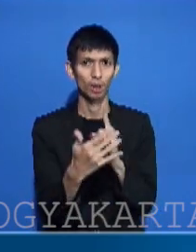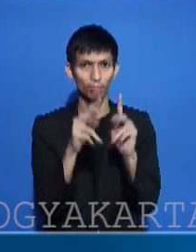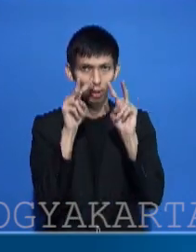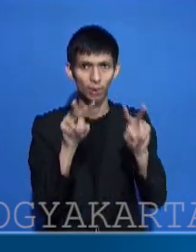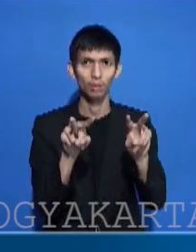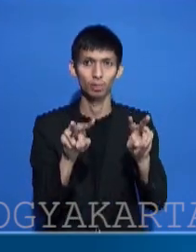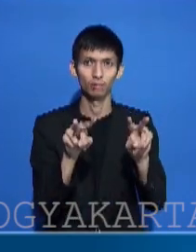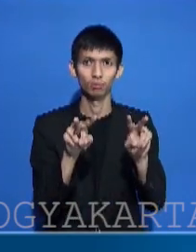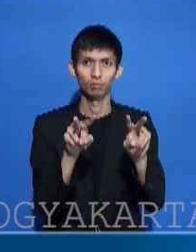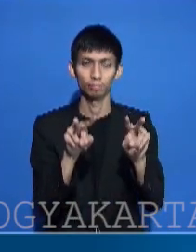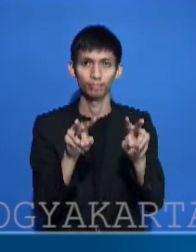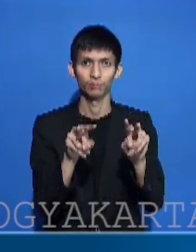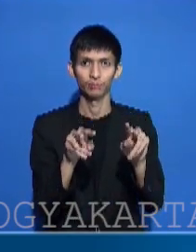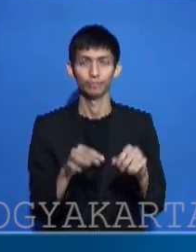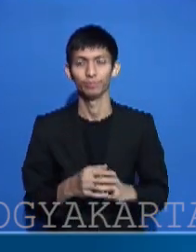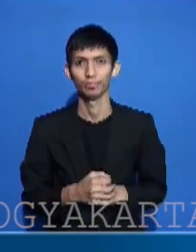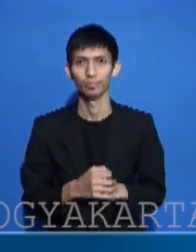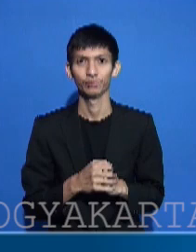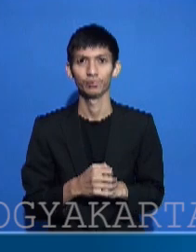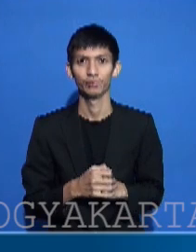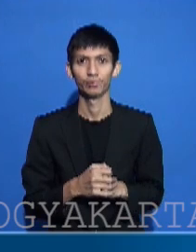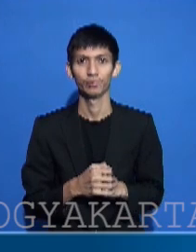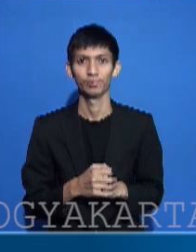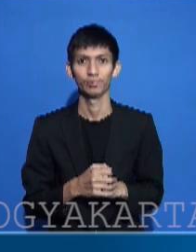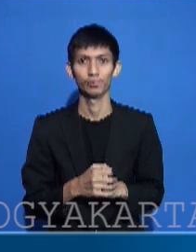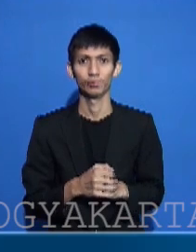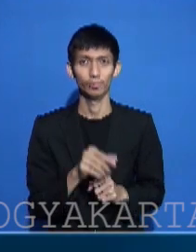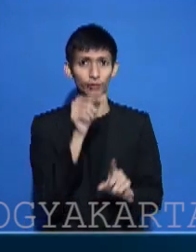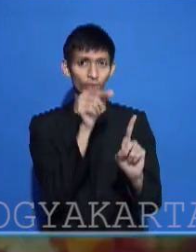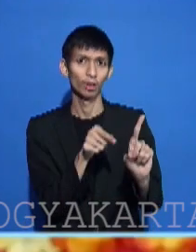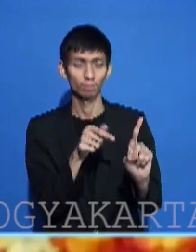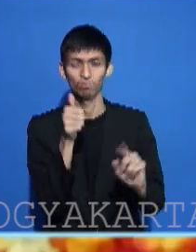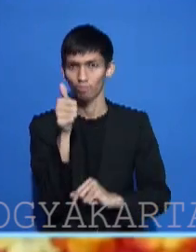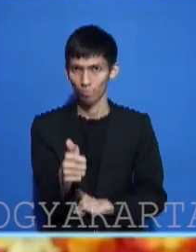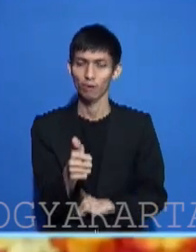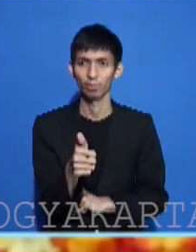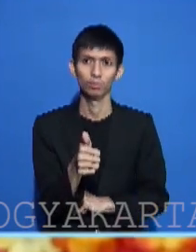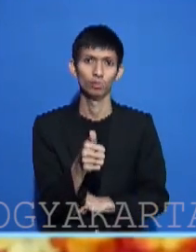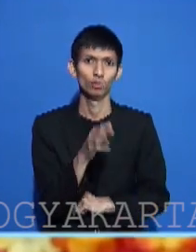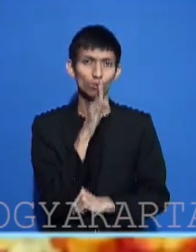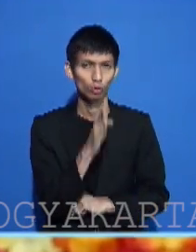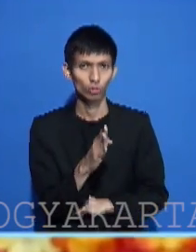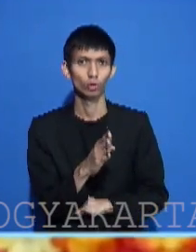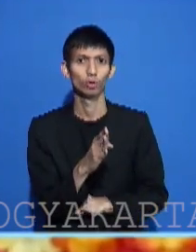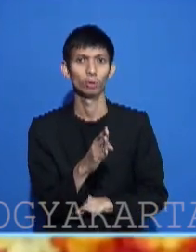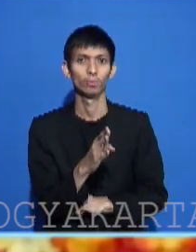kira Pak Yus ini atau adik kami ini termasuk orang baik lah. Kejujurannya, dia